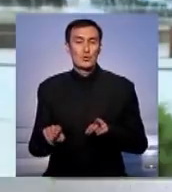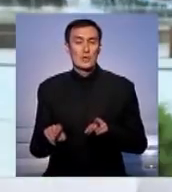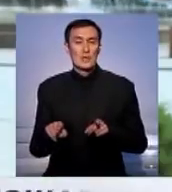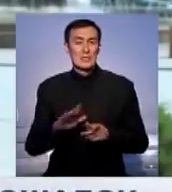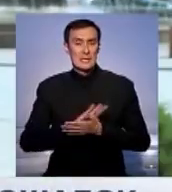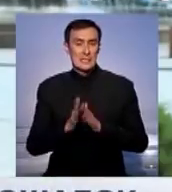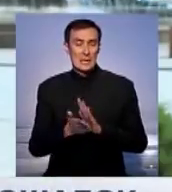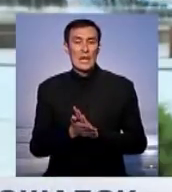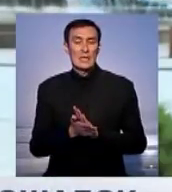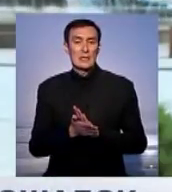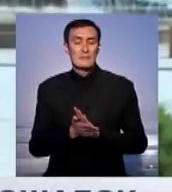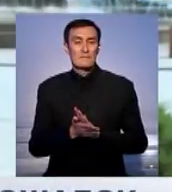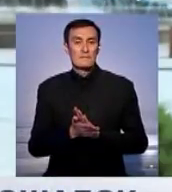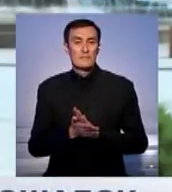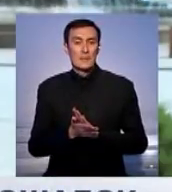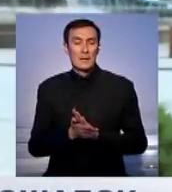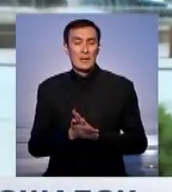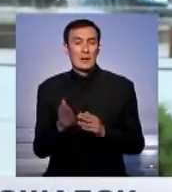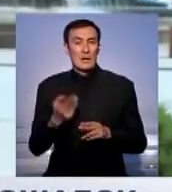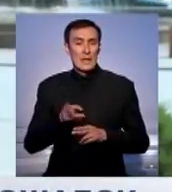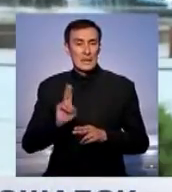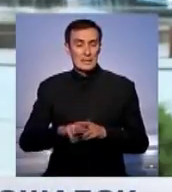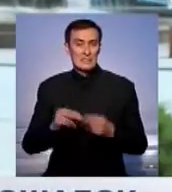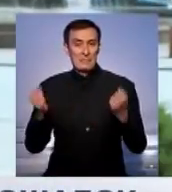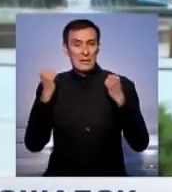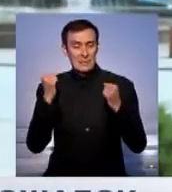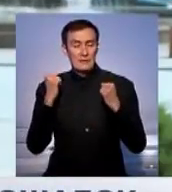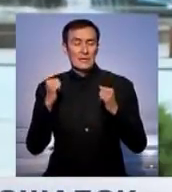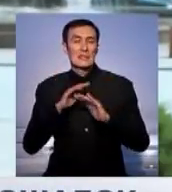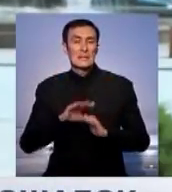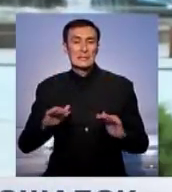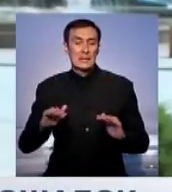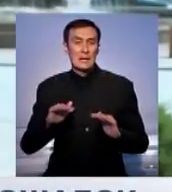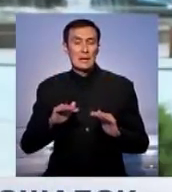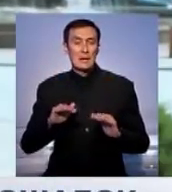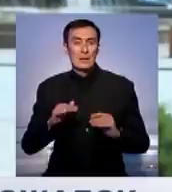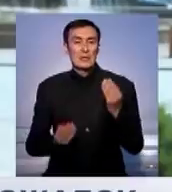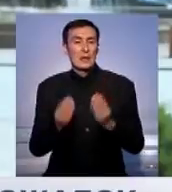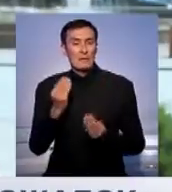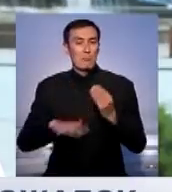текущее состояние указанных спортивных и детских площадок.